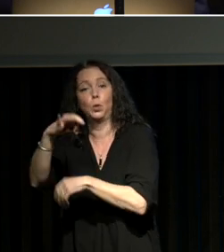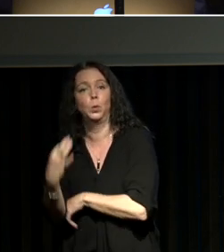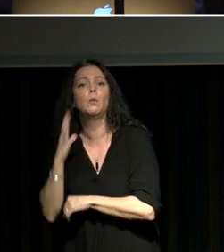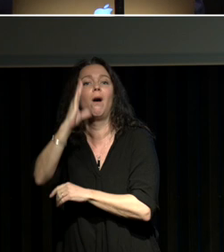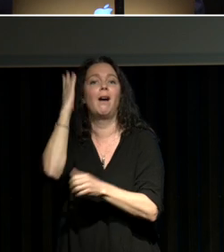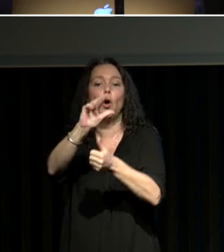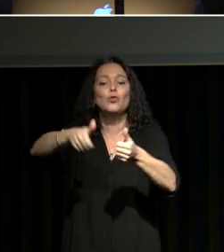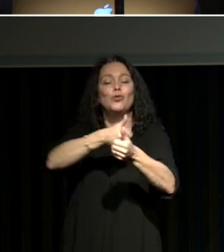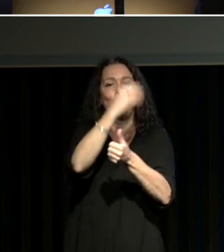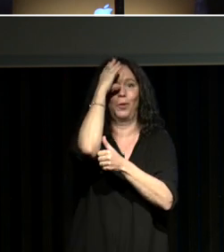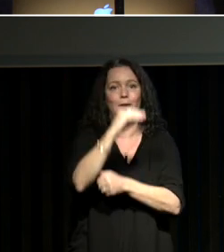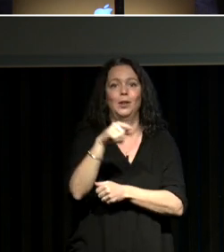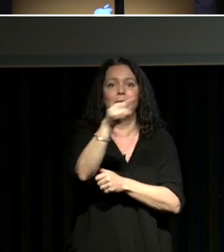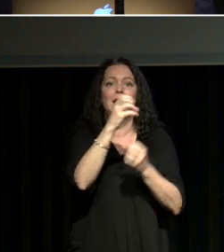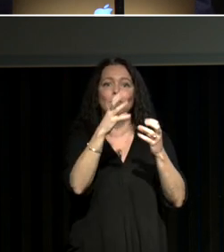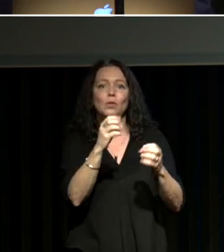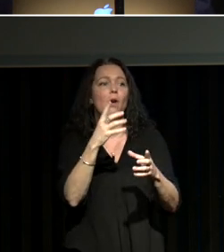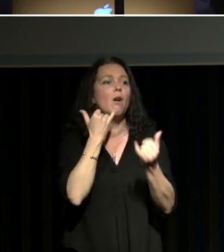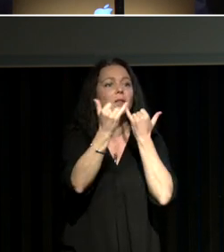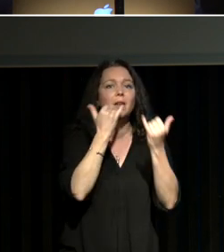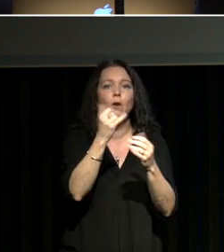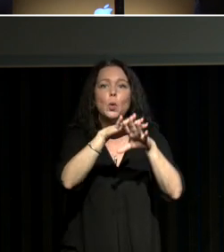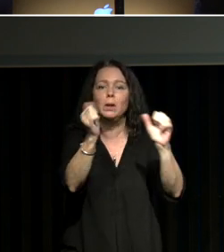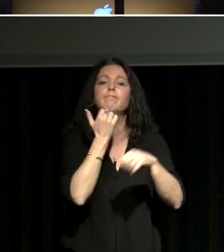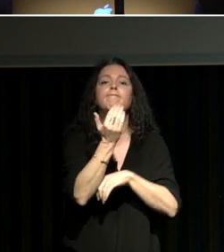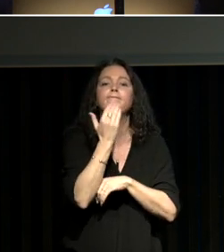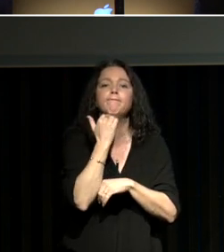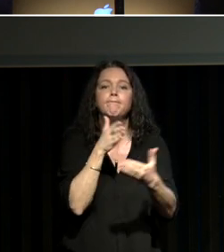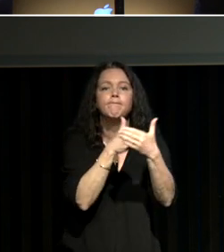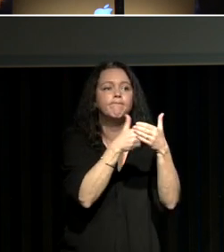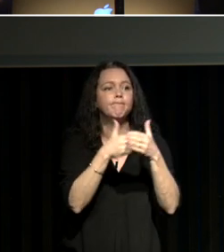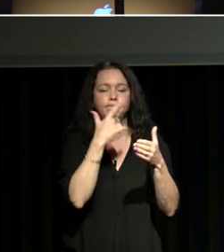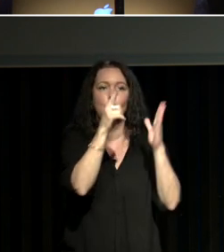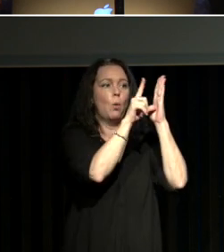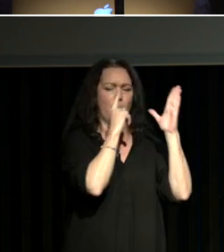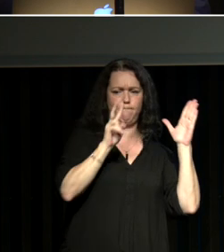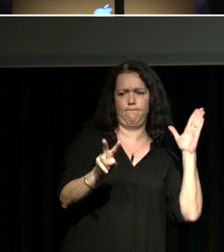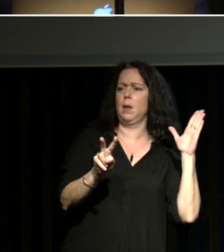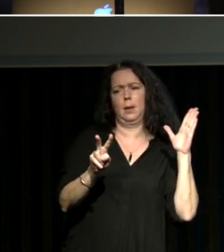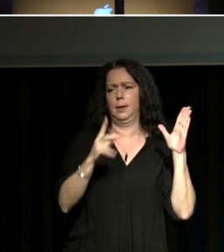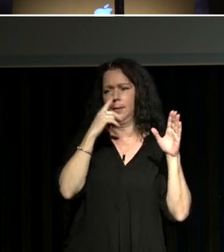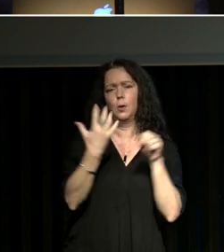tuteurs professionnels qui n'étaient pas joignables le week-end. Et le législateur a considéré que c'était dommage de ne pas pouvoir